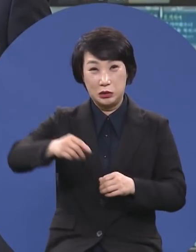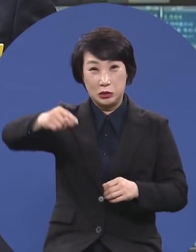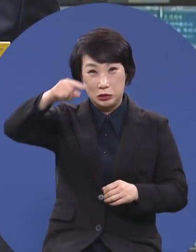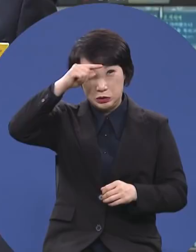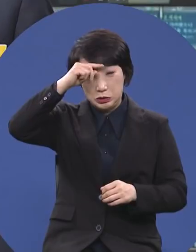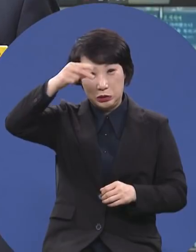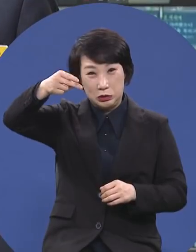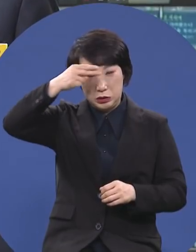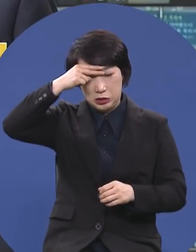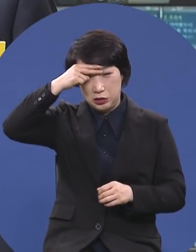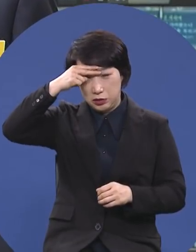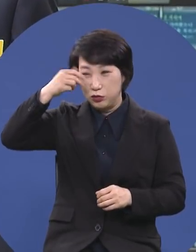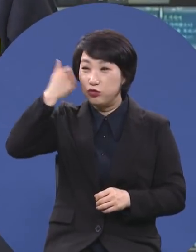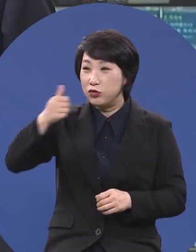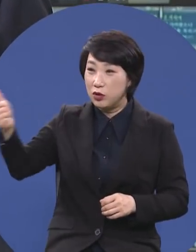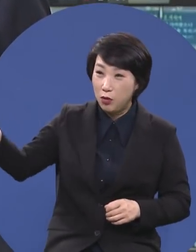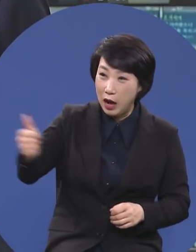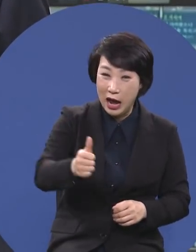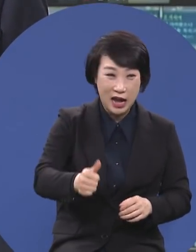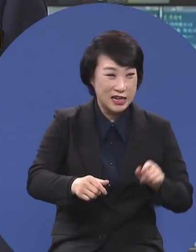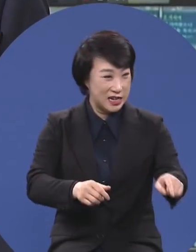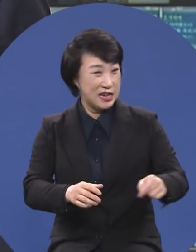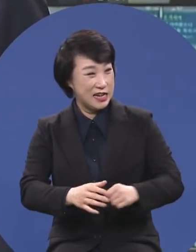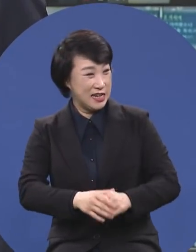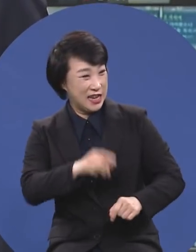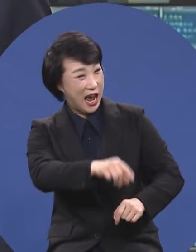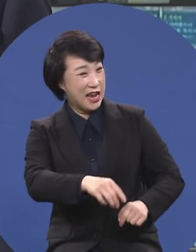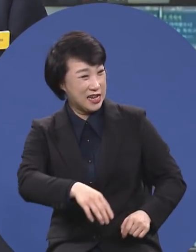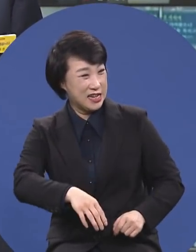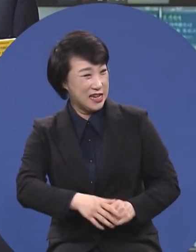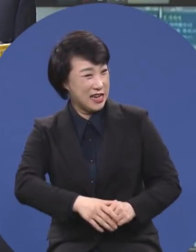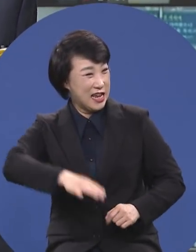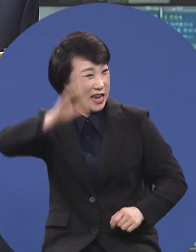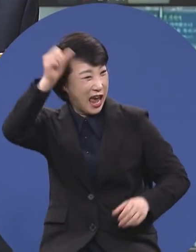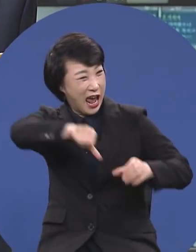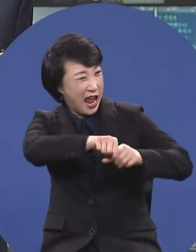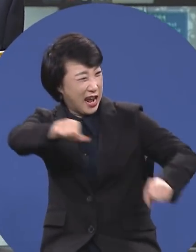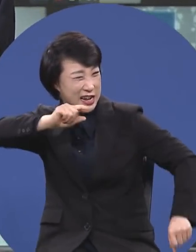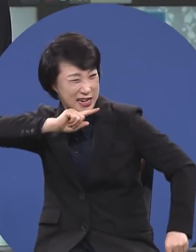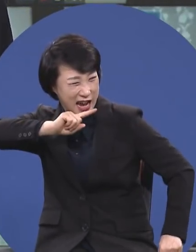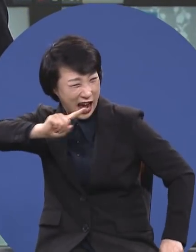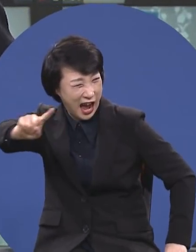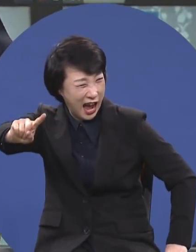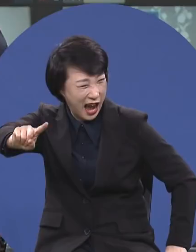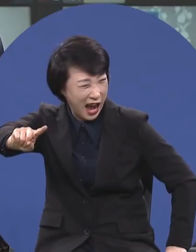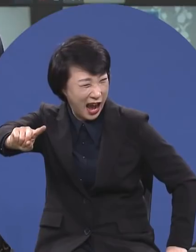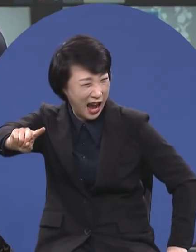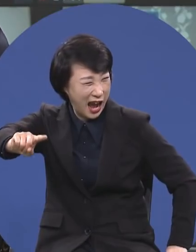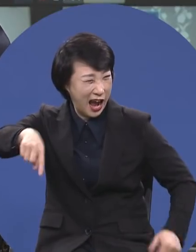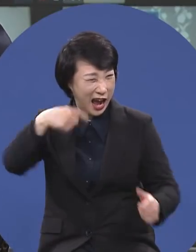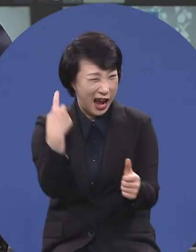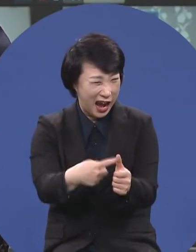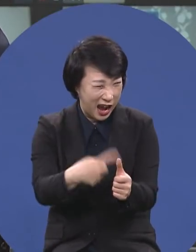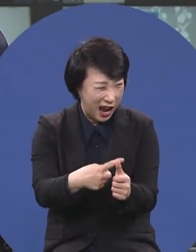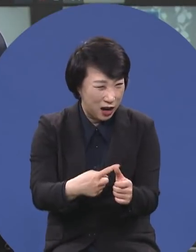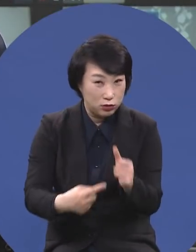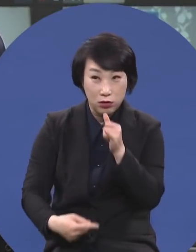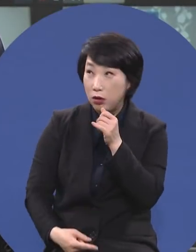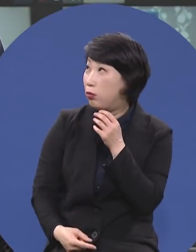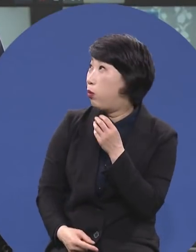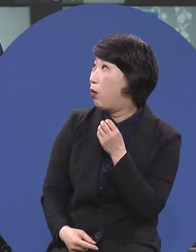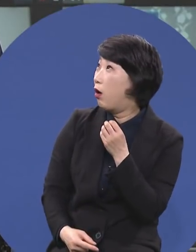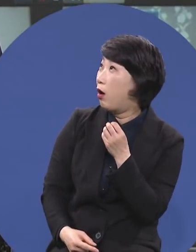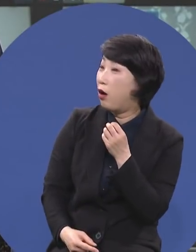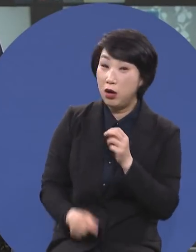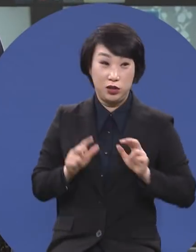1등병이 딱 오더니 야 이 새끼들아 막 쌍소리를 막 퍼부어야 됩니다.